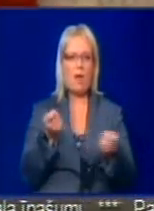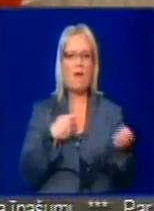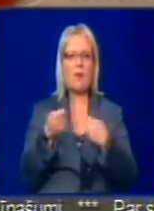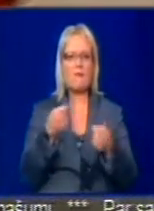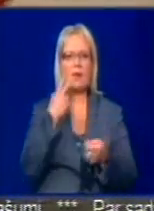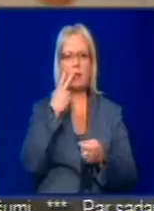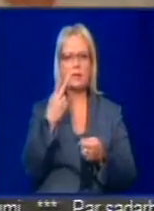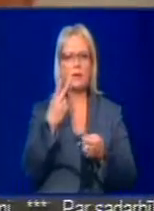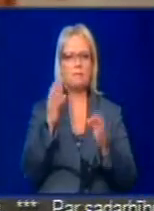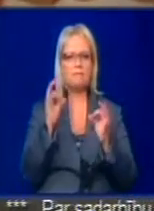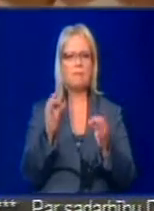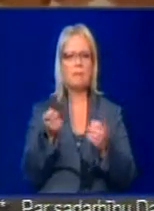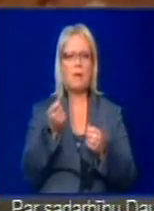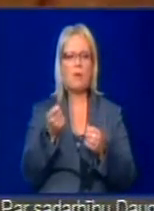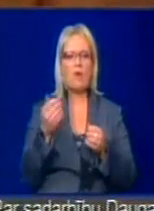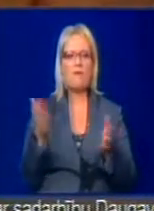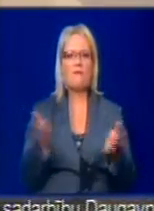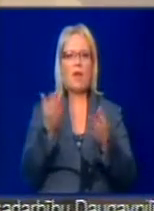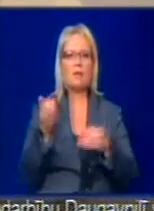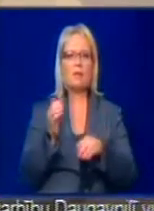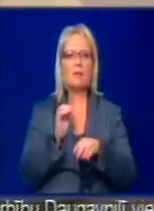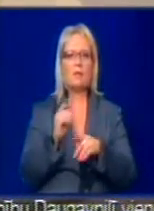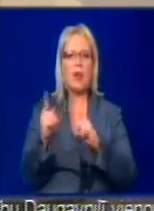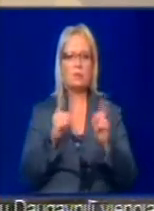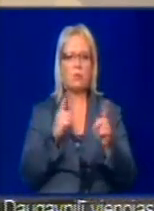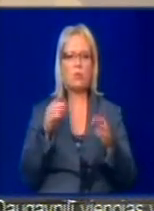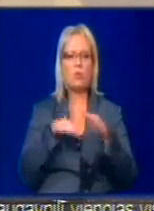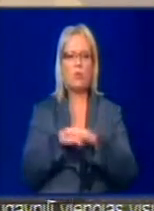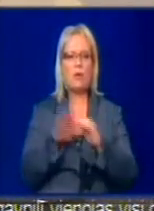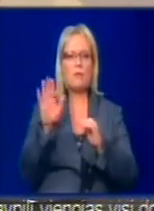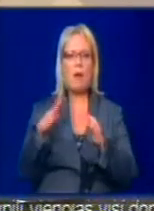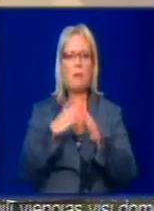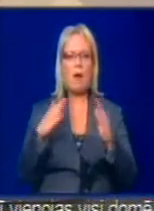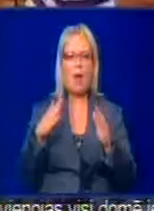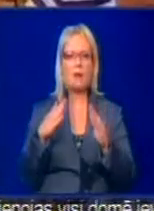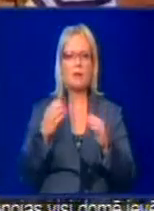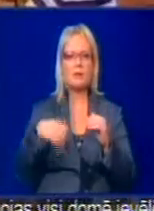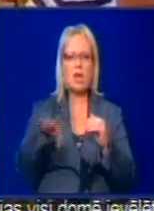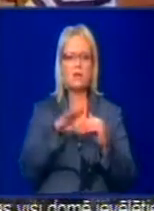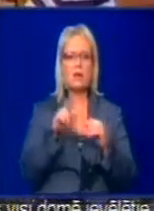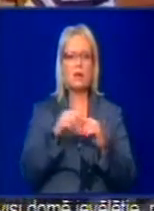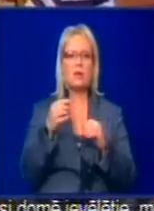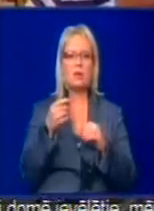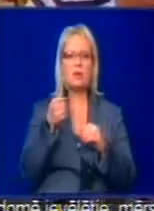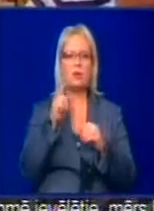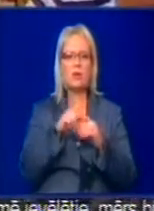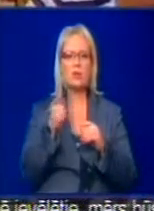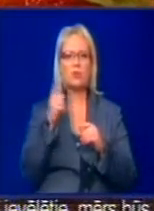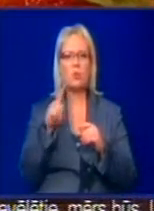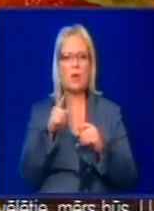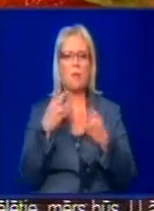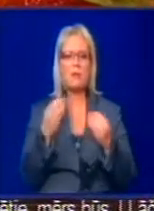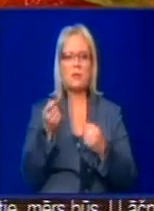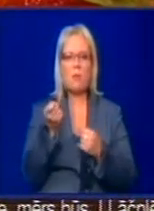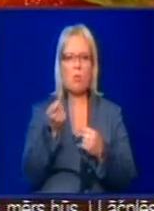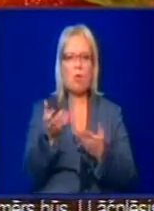vajag izskatīgas zemenes, ko var viegli transportēt un uzglabāt, bet pie mājas dārzos sārtojas zemenes ar sulīgām un mīkstām ogām, lai